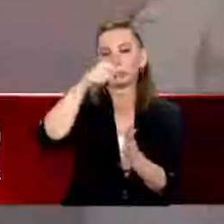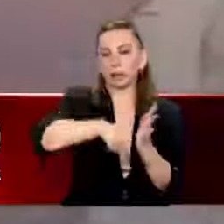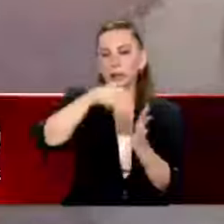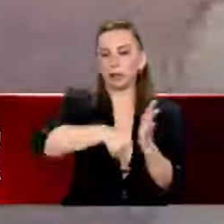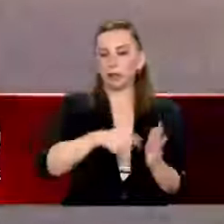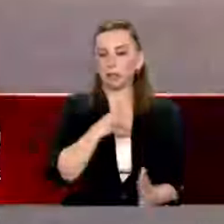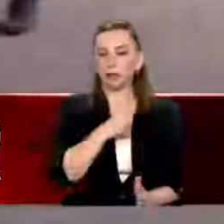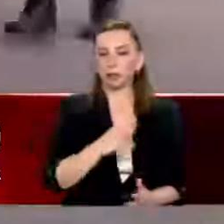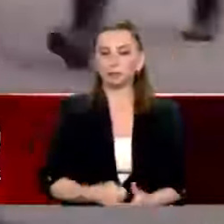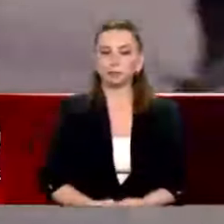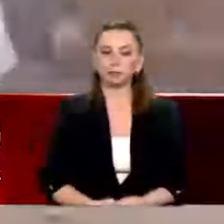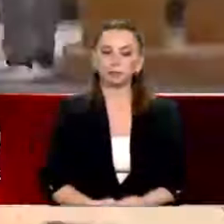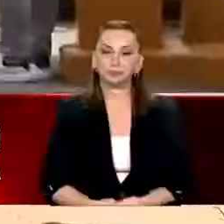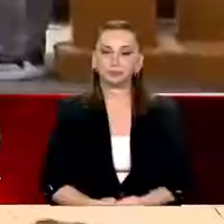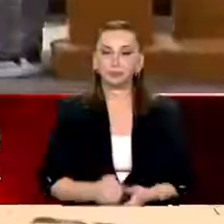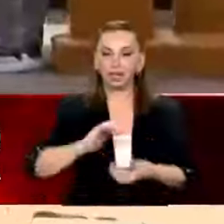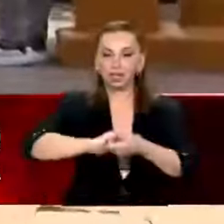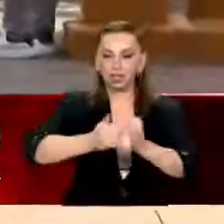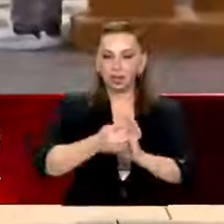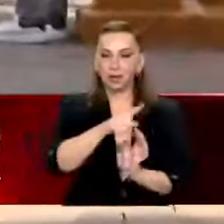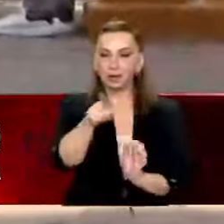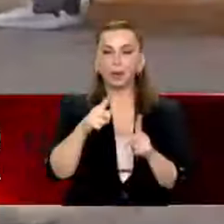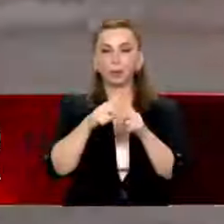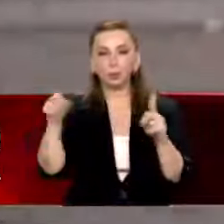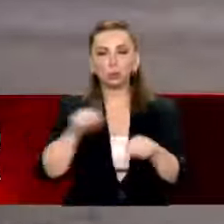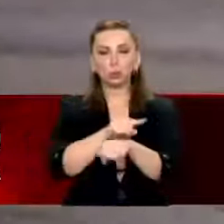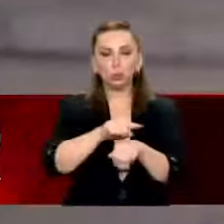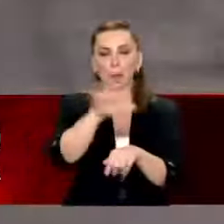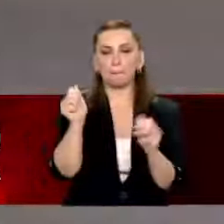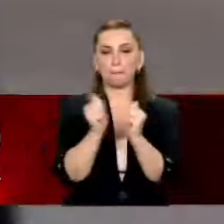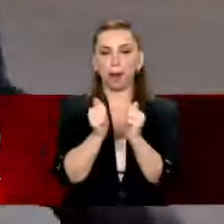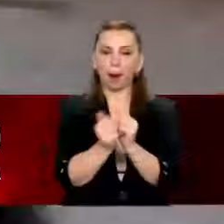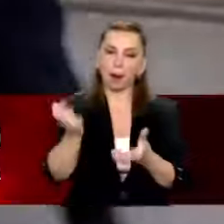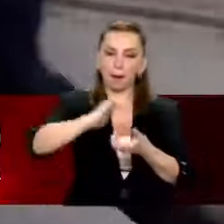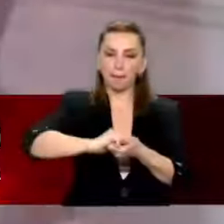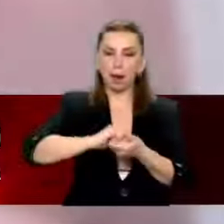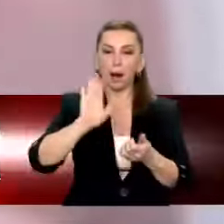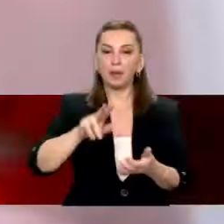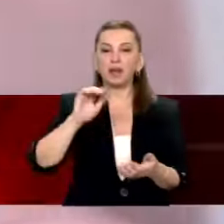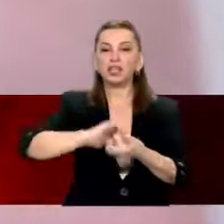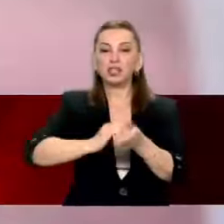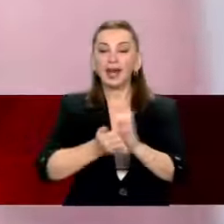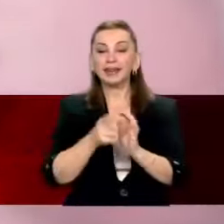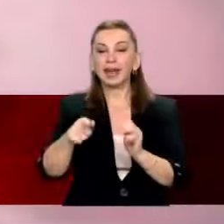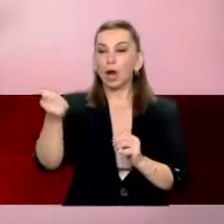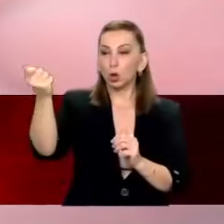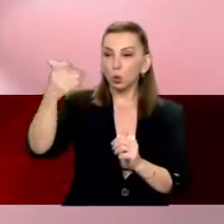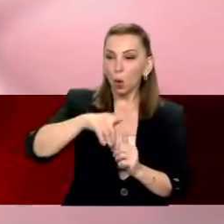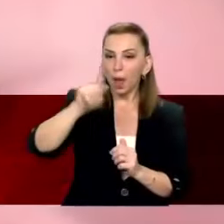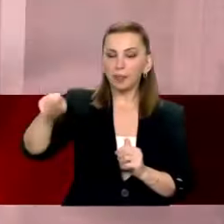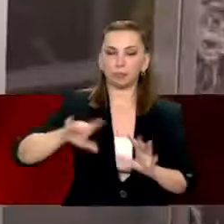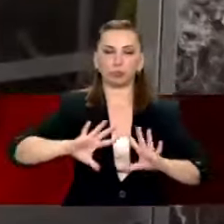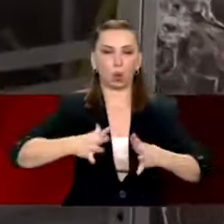bebekleri öldürürsen çete üyeleri uzun süre birlikte hareket etti ama çetenin yönetim kadrosunda bölünmeler